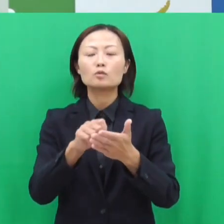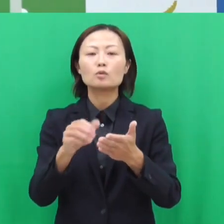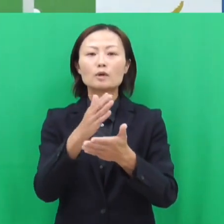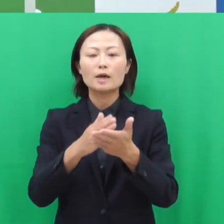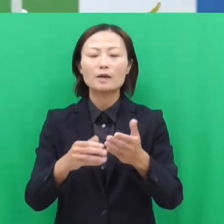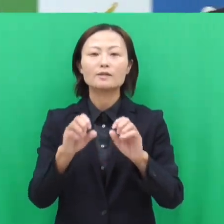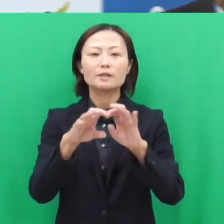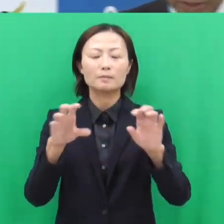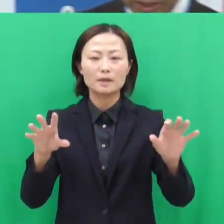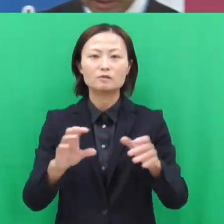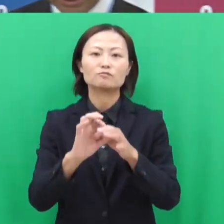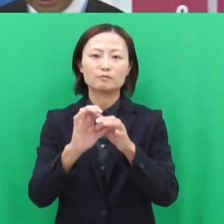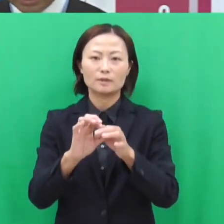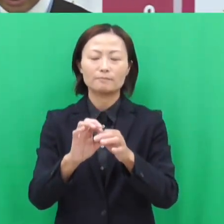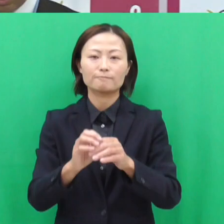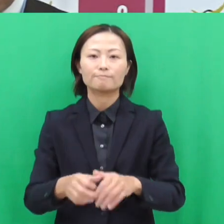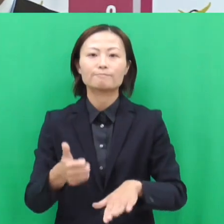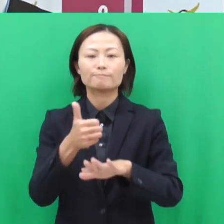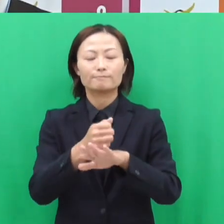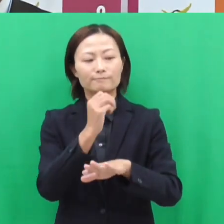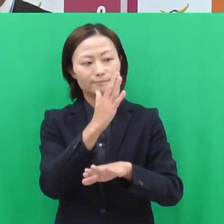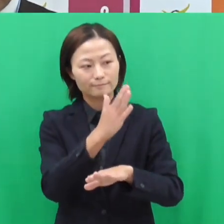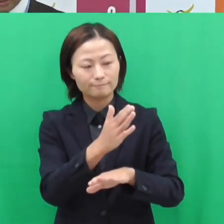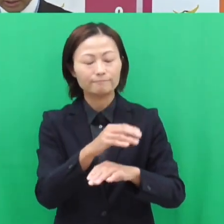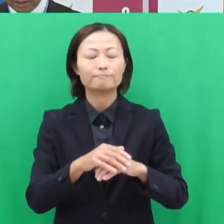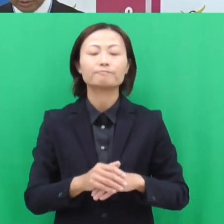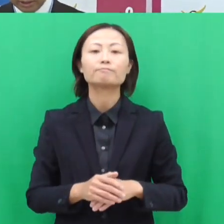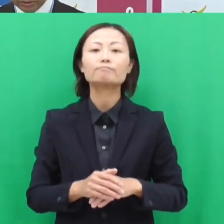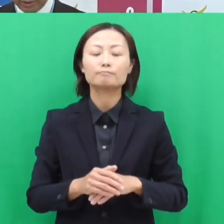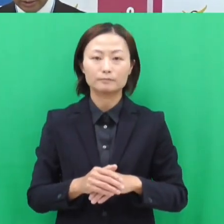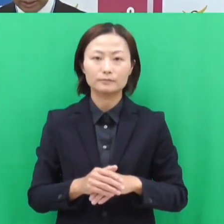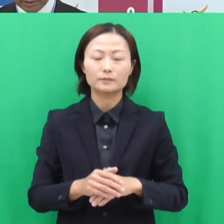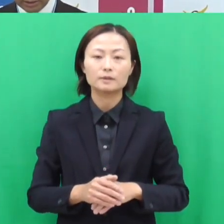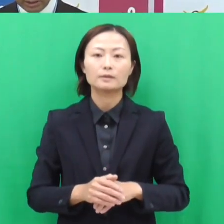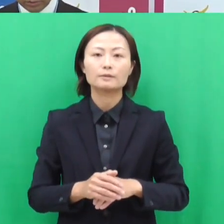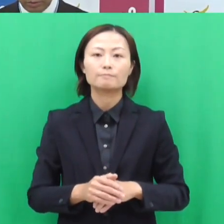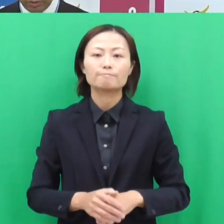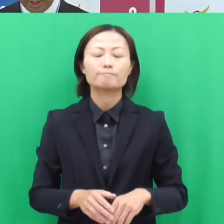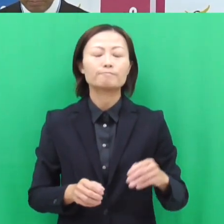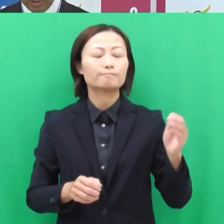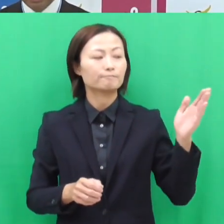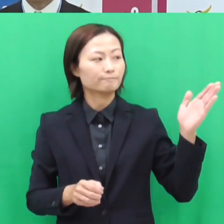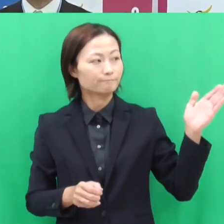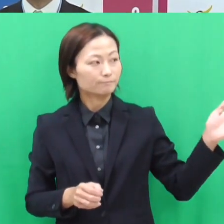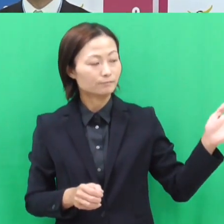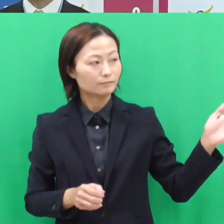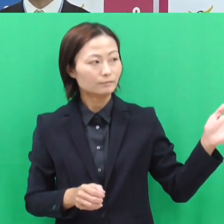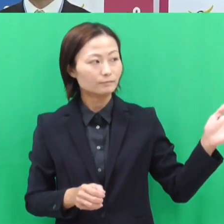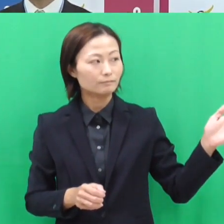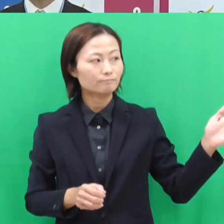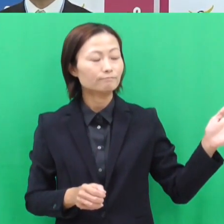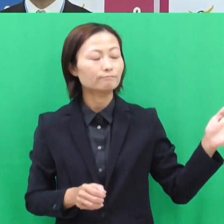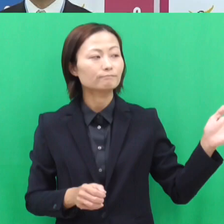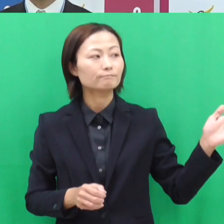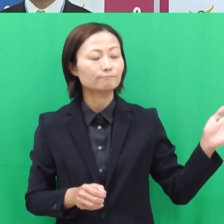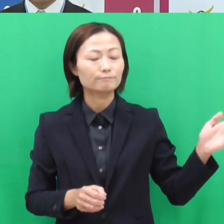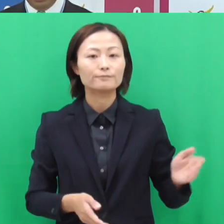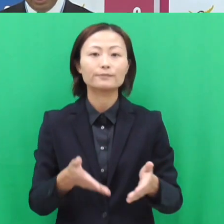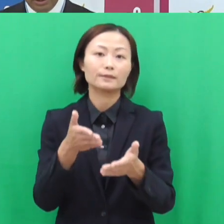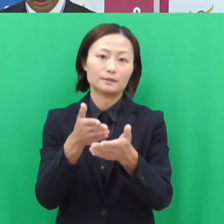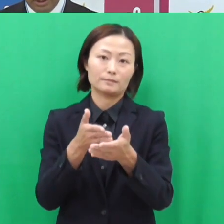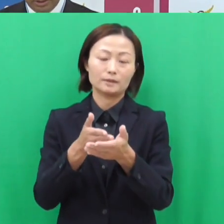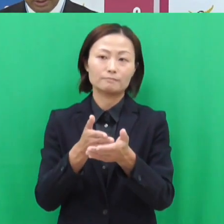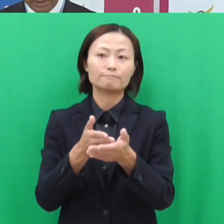ますはじめに新型コロナウイルス感染再拡大に備えた対策と県民の皆様へのお願いについてであり